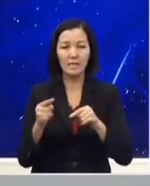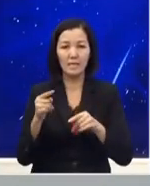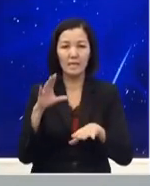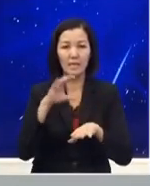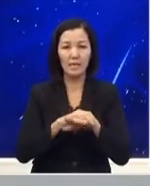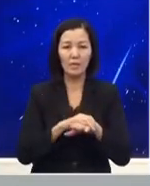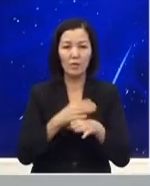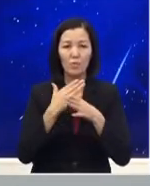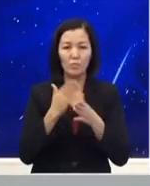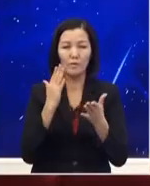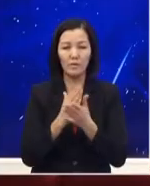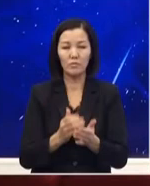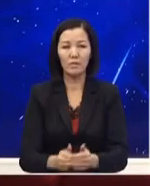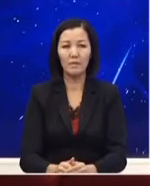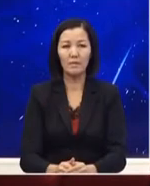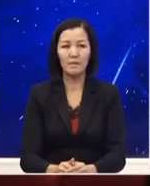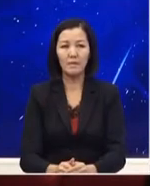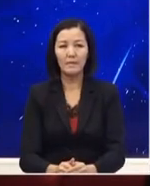жатыр.